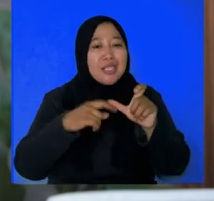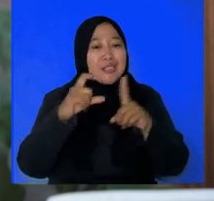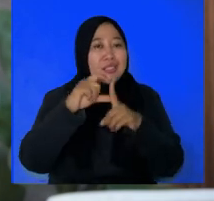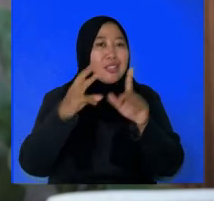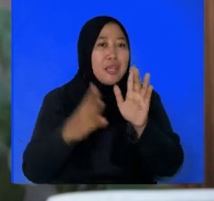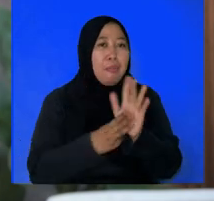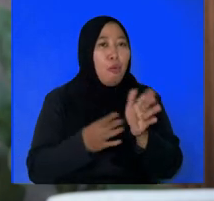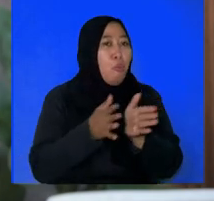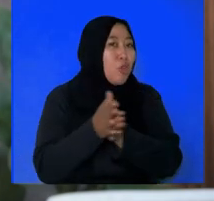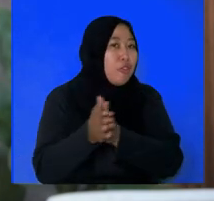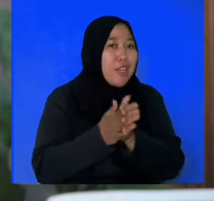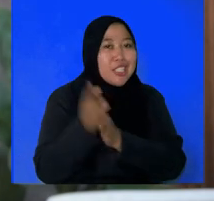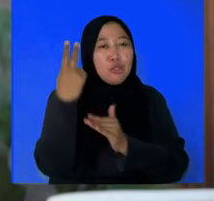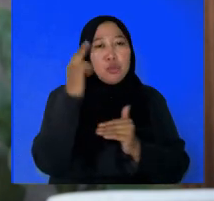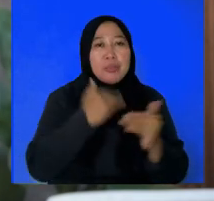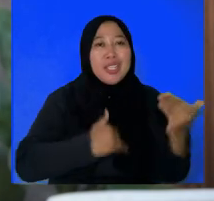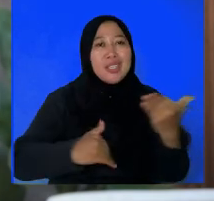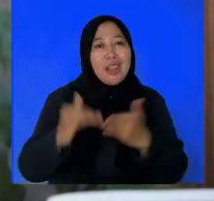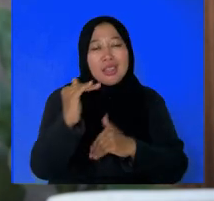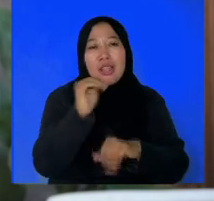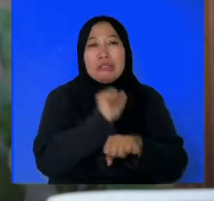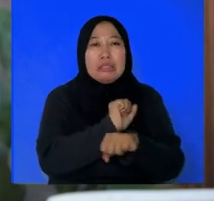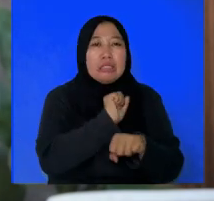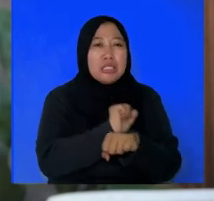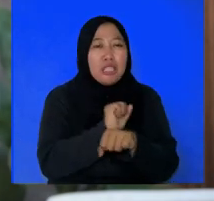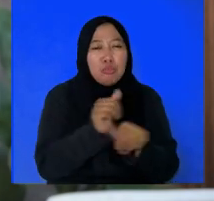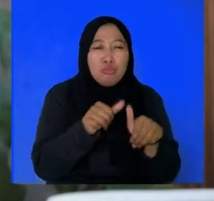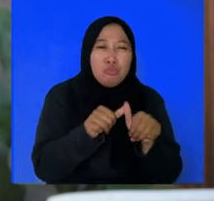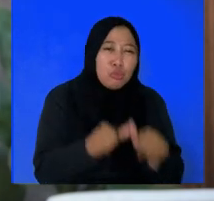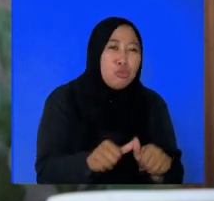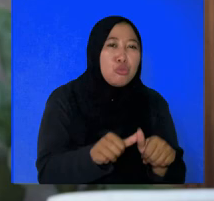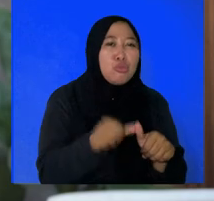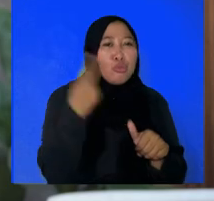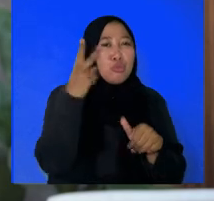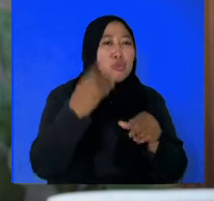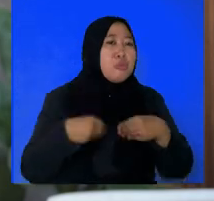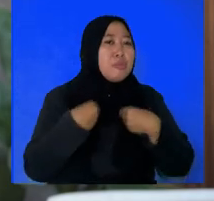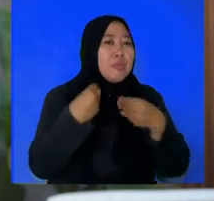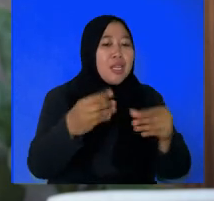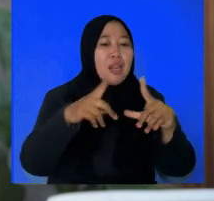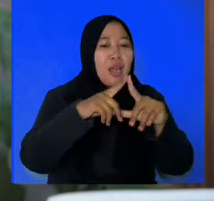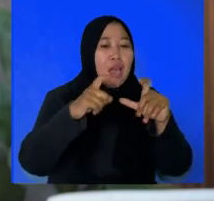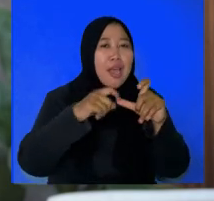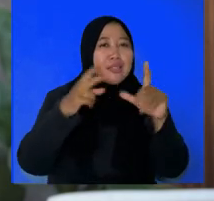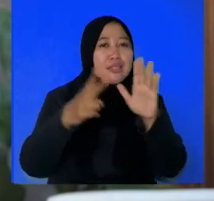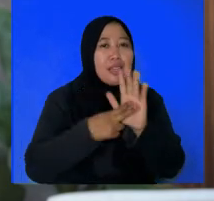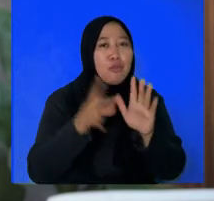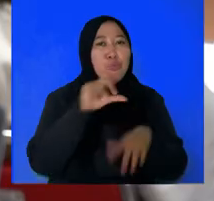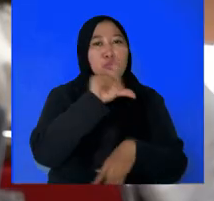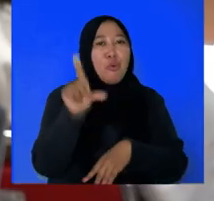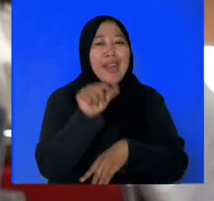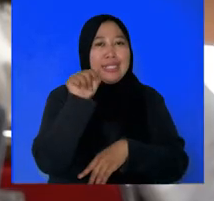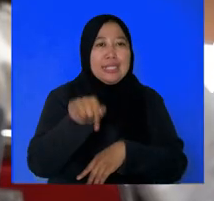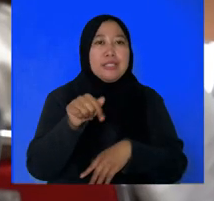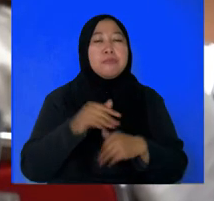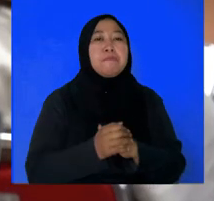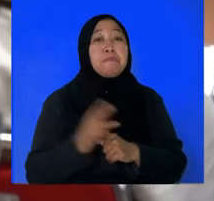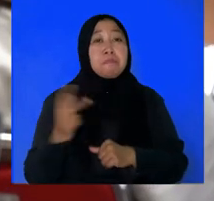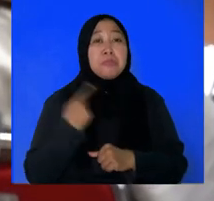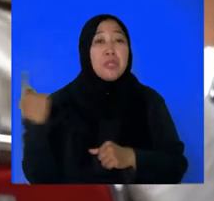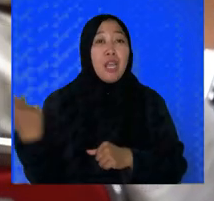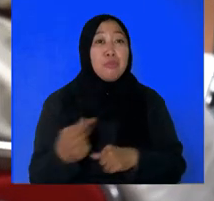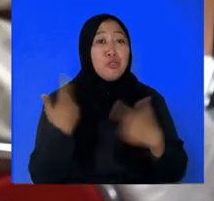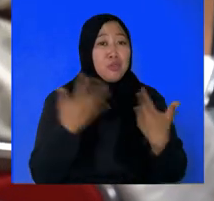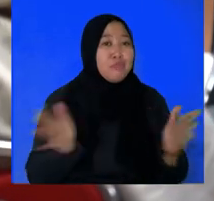SDM, motivasi peningkatan kinerja pegawai terus dilakukan dengan penganugerahan ASN of the Month. Kami tidak